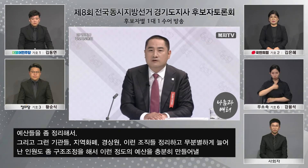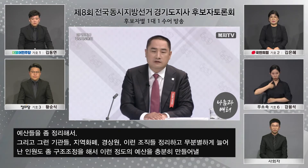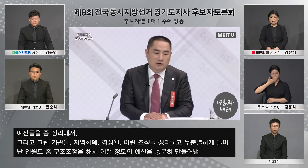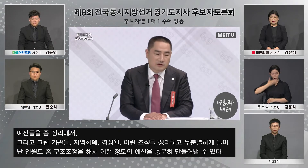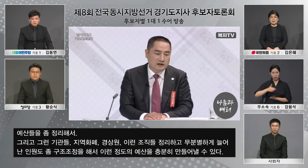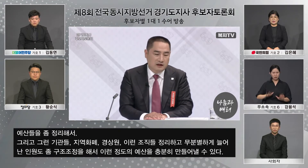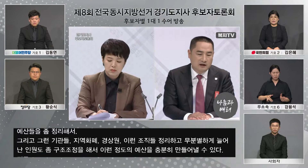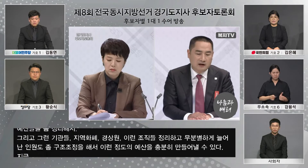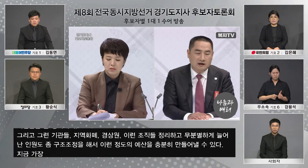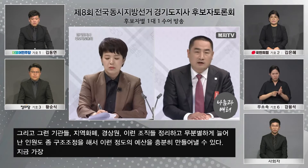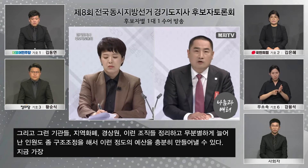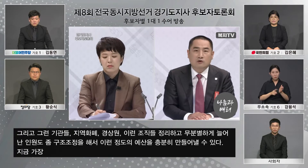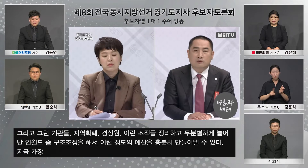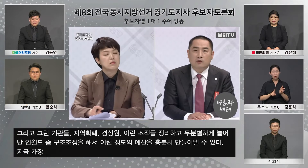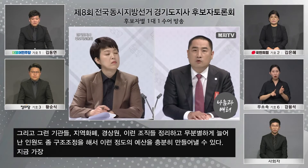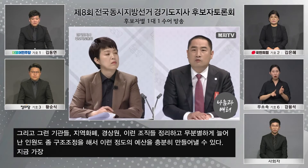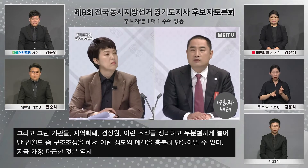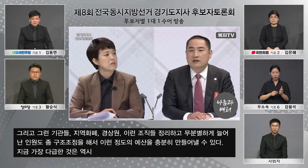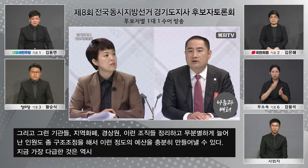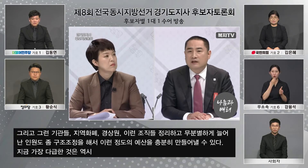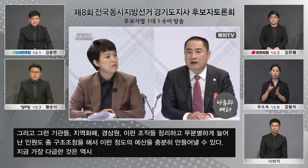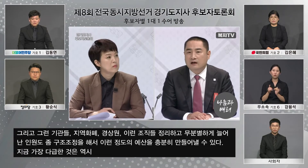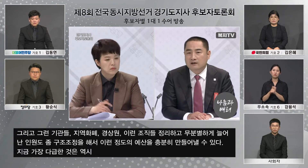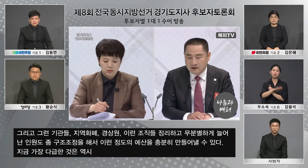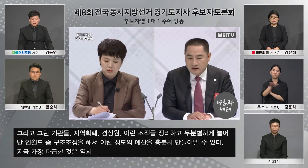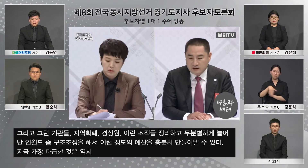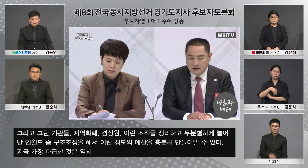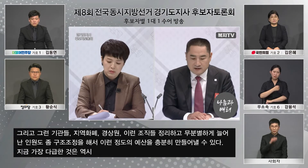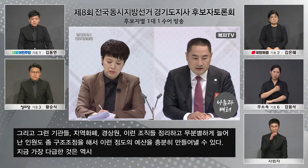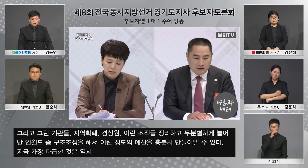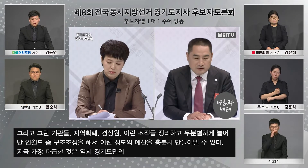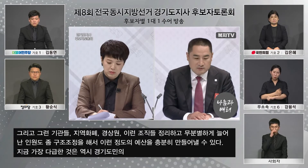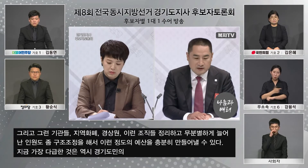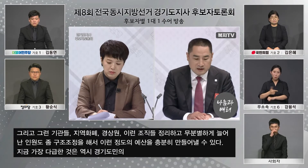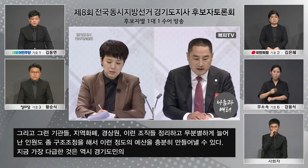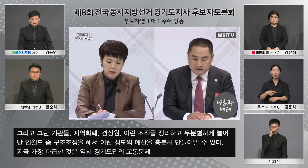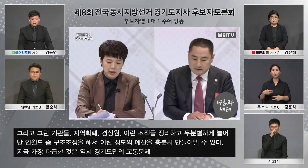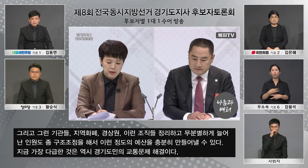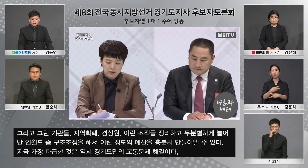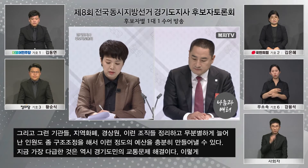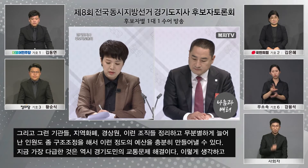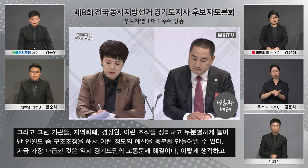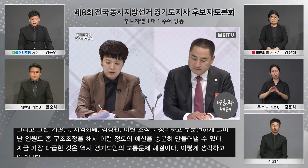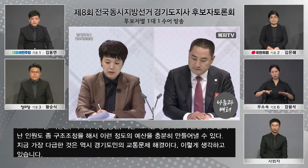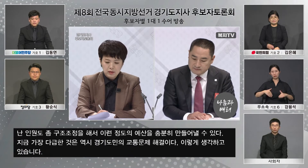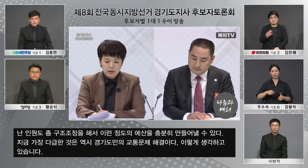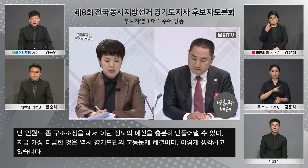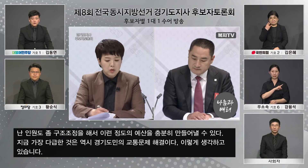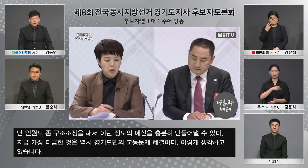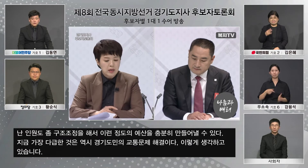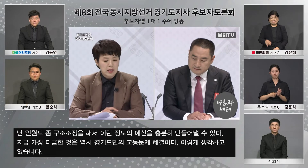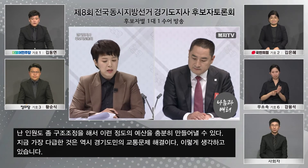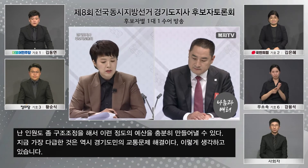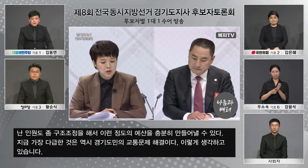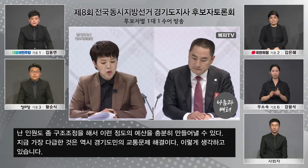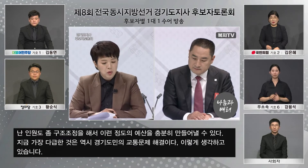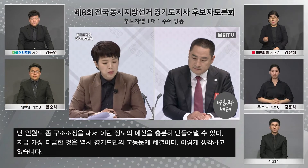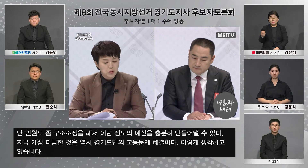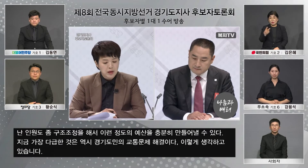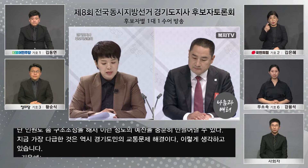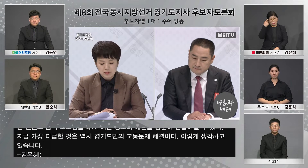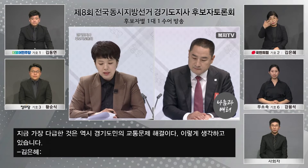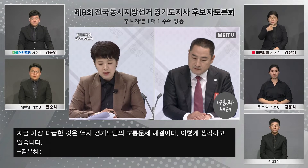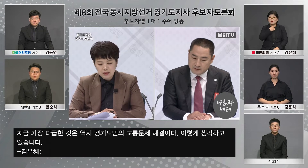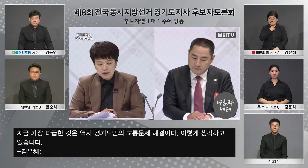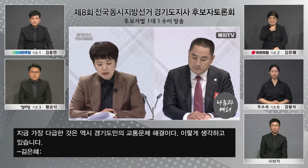다급한 것은 역시 경기도민의 교통 문제 해결이다. 이렇게 생각하고 있습니다. 네. 또 하나